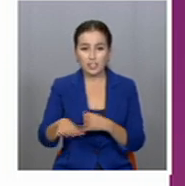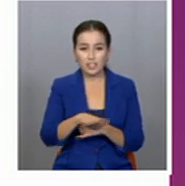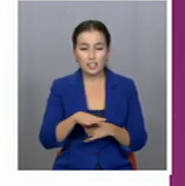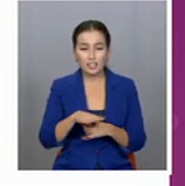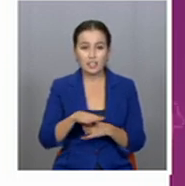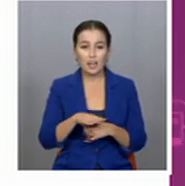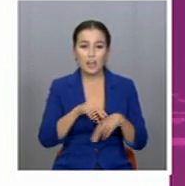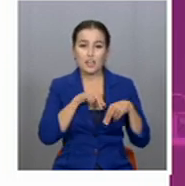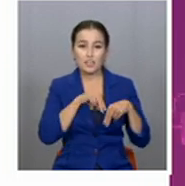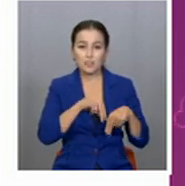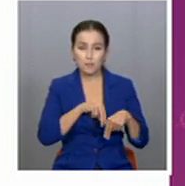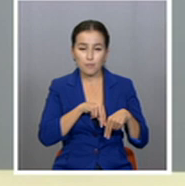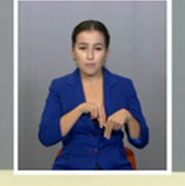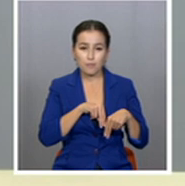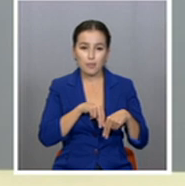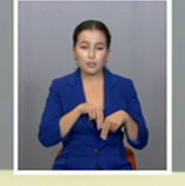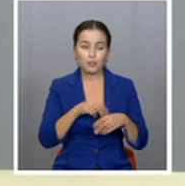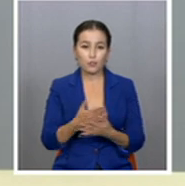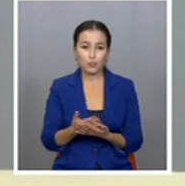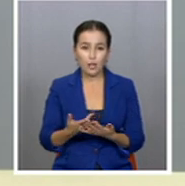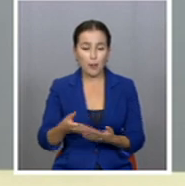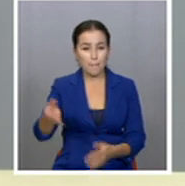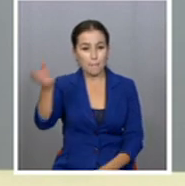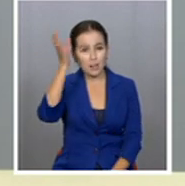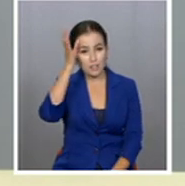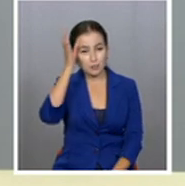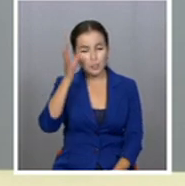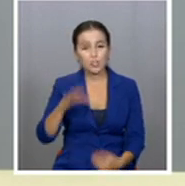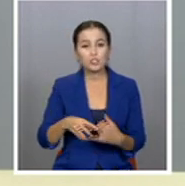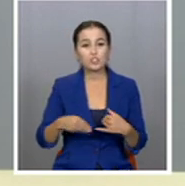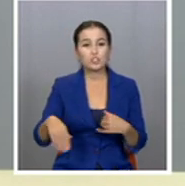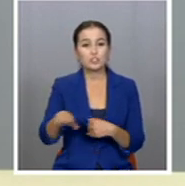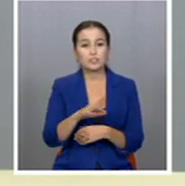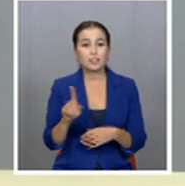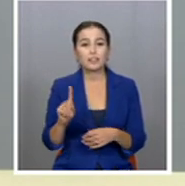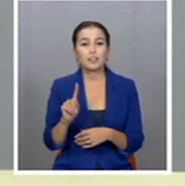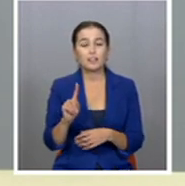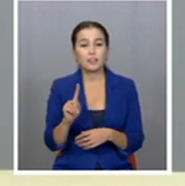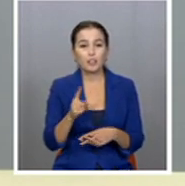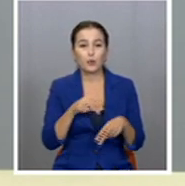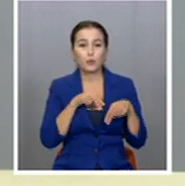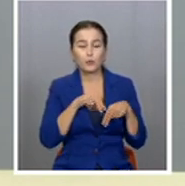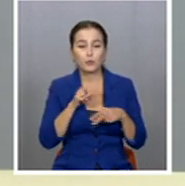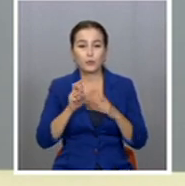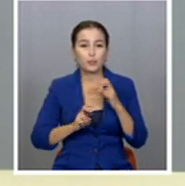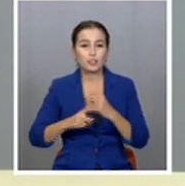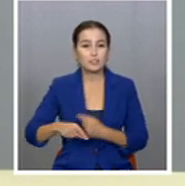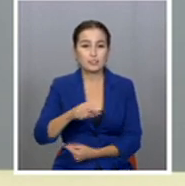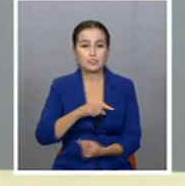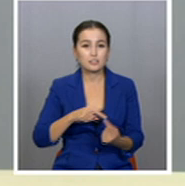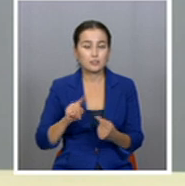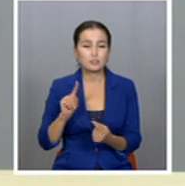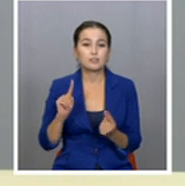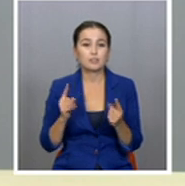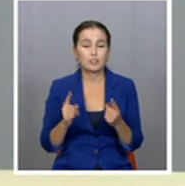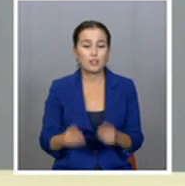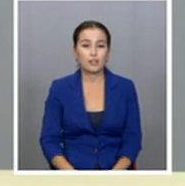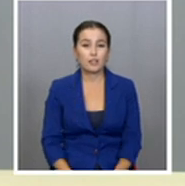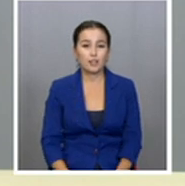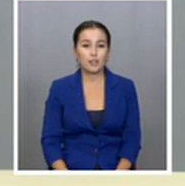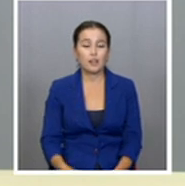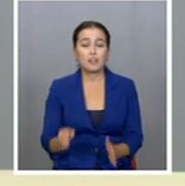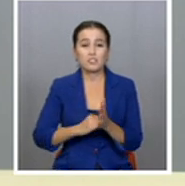еңбек құралдары, білім. Жер неге шектелген өндірістік құралдарына жатады деп ойлайсыздар? Себебі